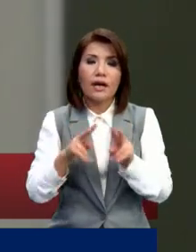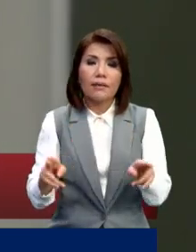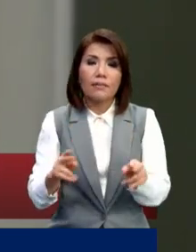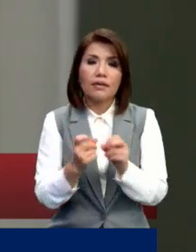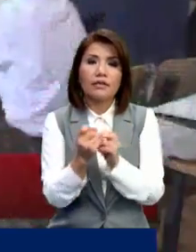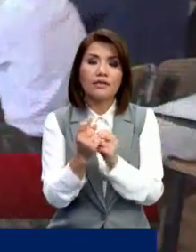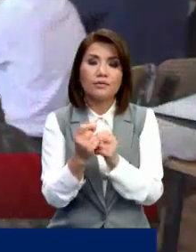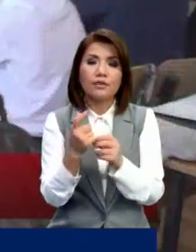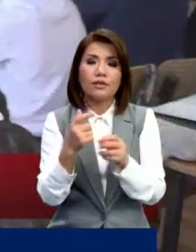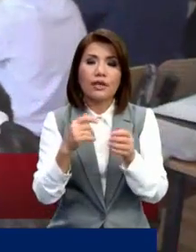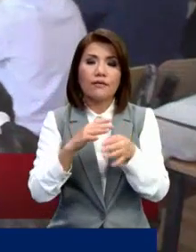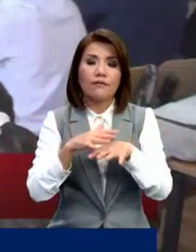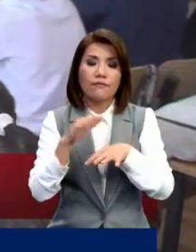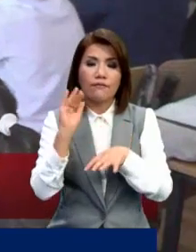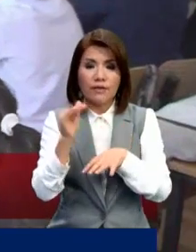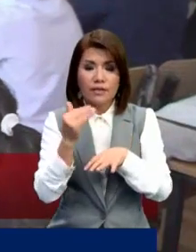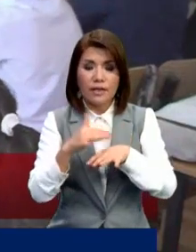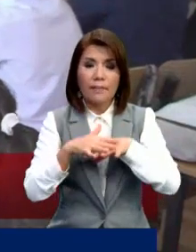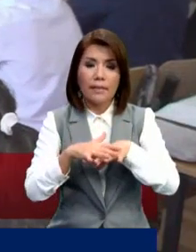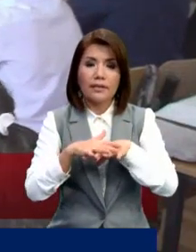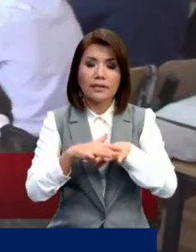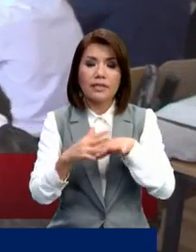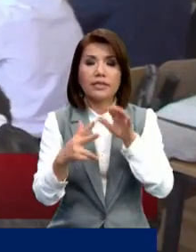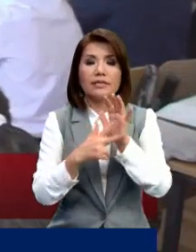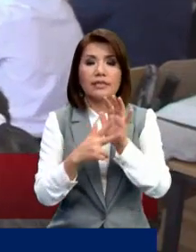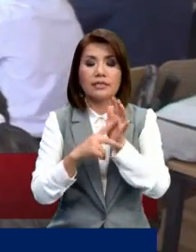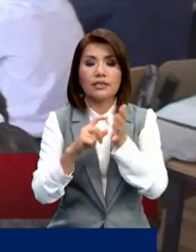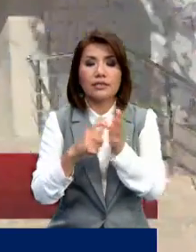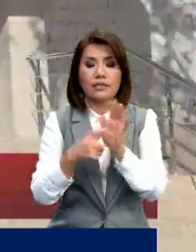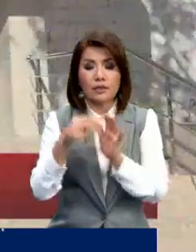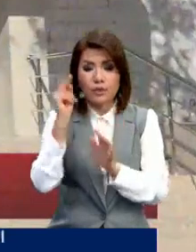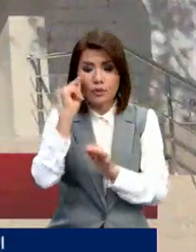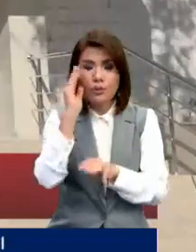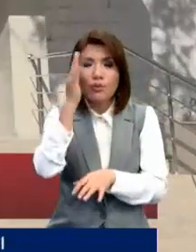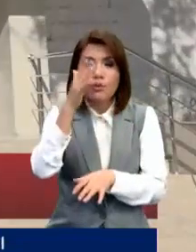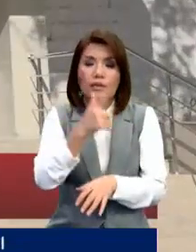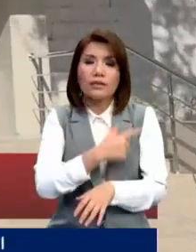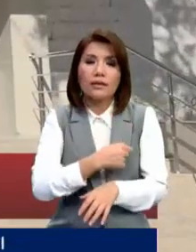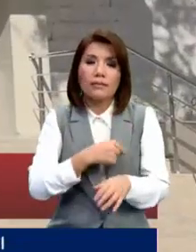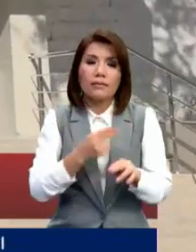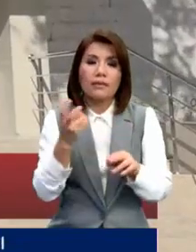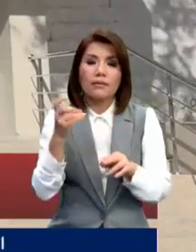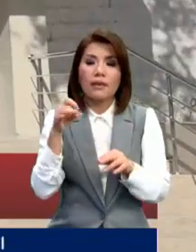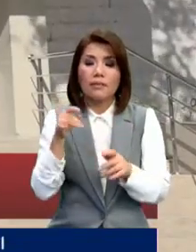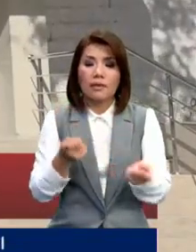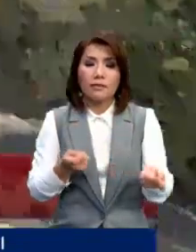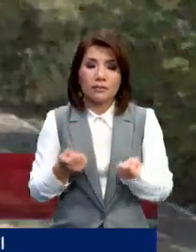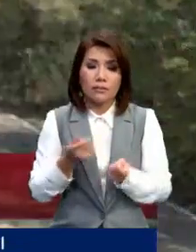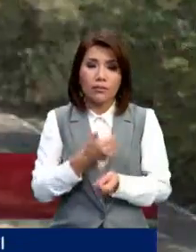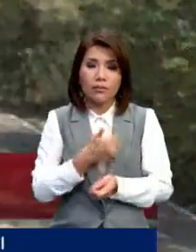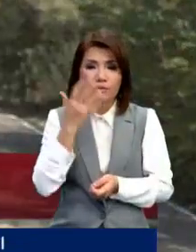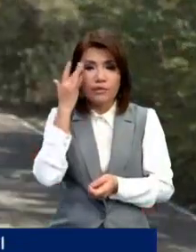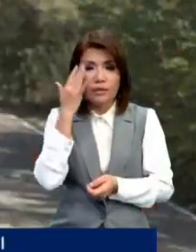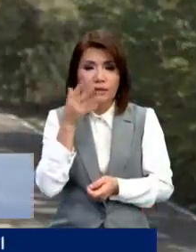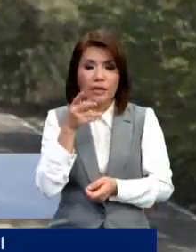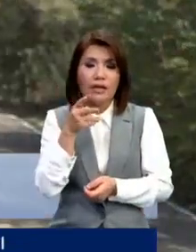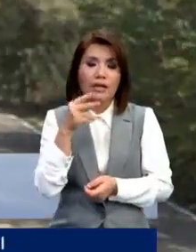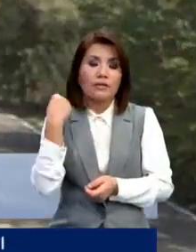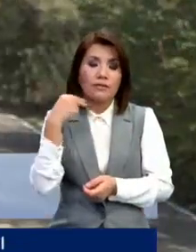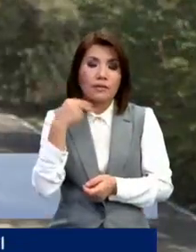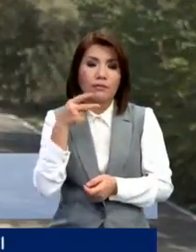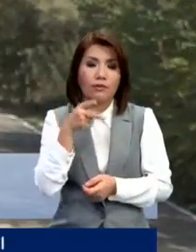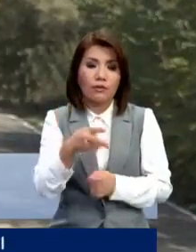мамандандырылған физика математика лицейінің 8-ші сыныбында оқитын олар болашақта дипломат болғысы келеді. Президентіміз сол 2009